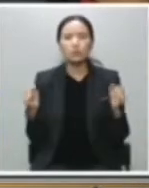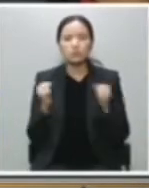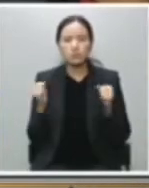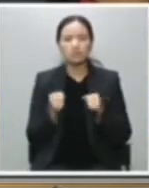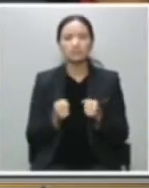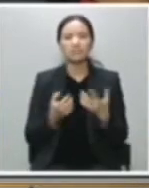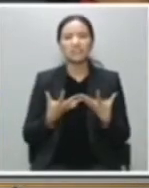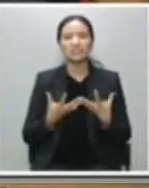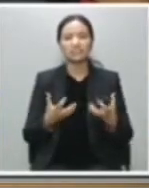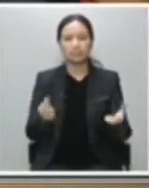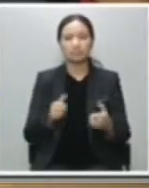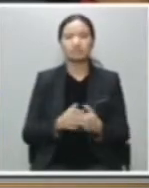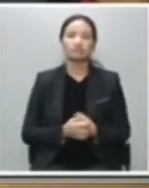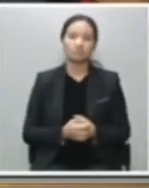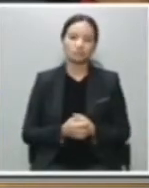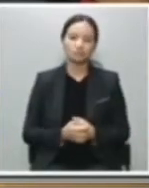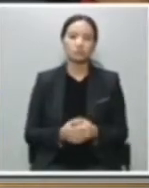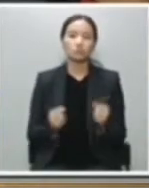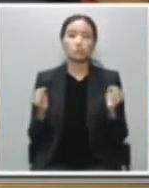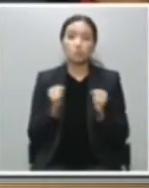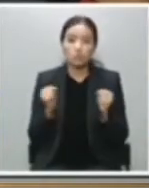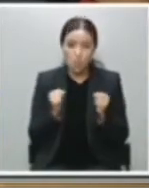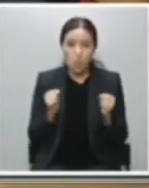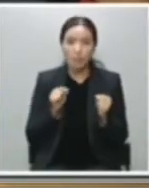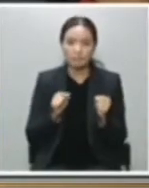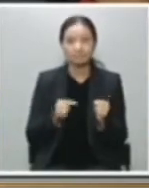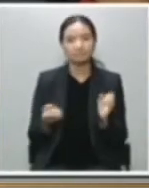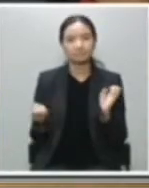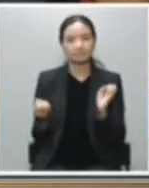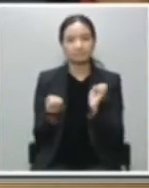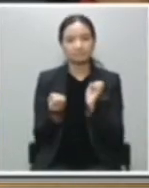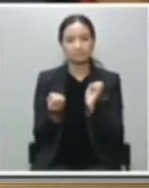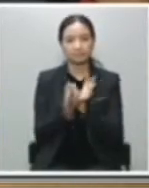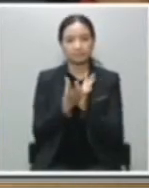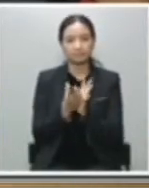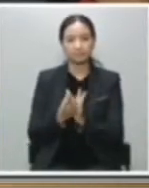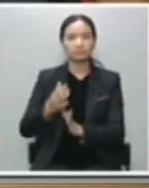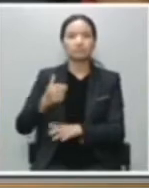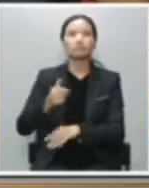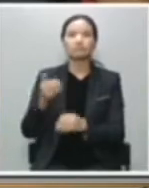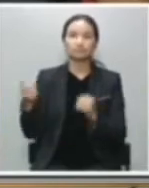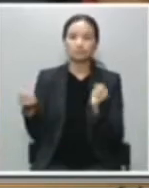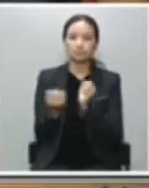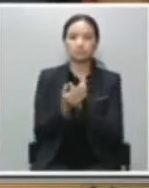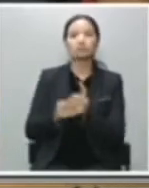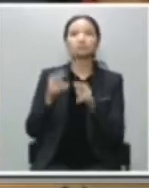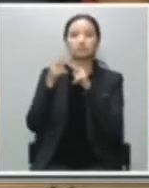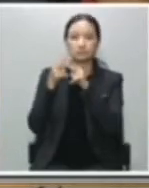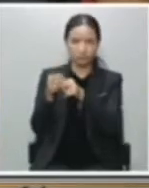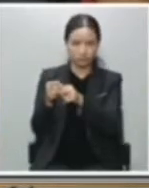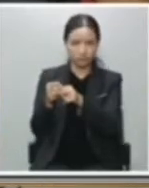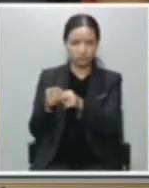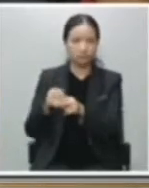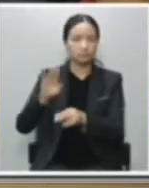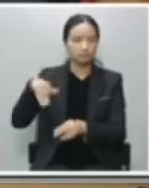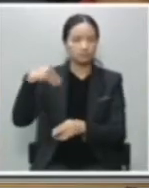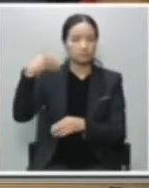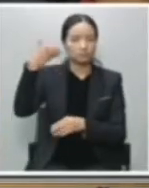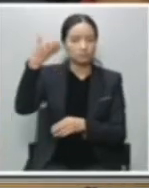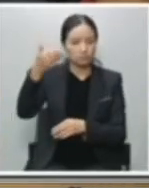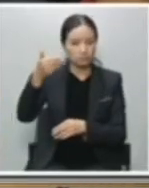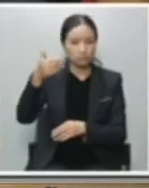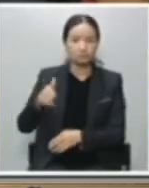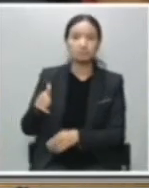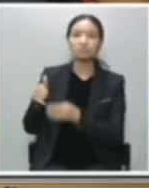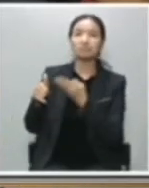ให้เสื่อมความกลัวนี่มันจะทำลายนายของท่านเองพอถึงวันหนึ่งแล้วเนี่ยนายท่